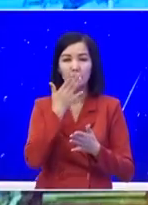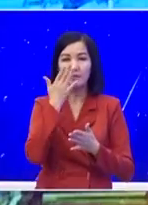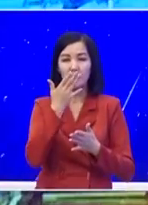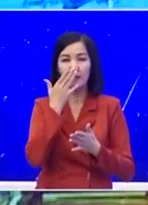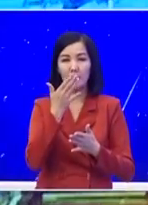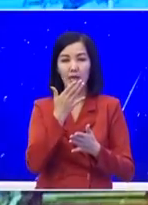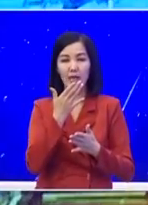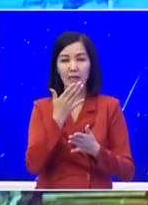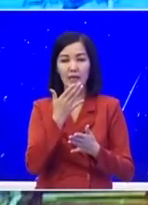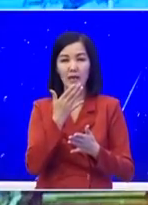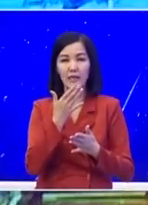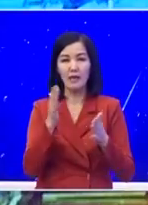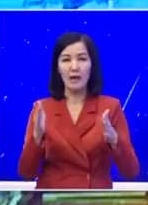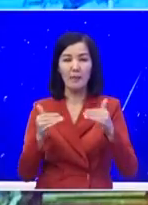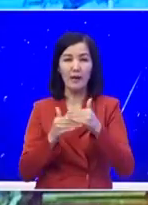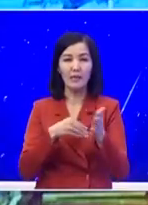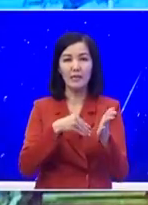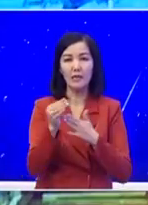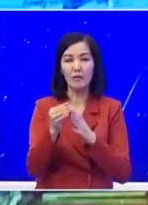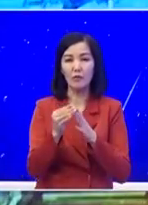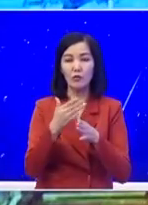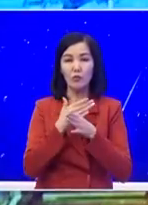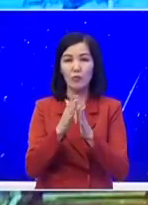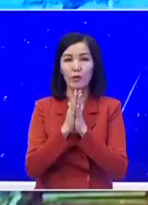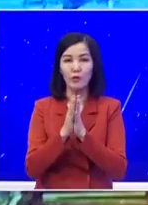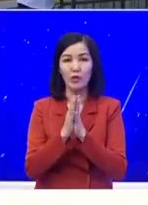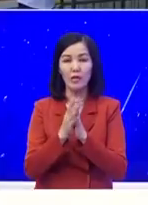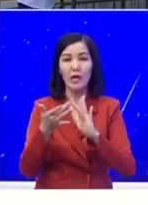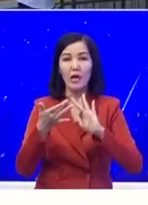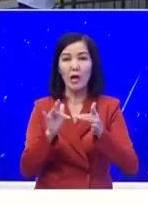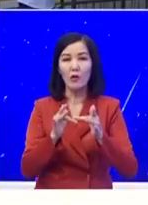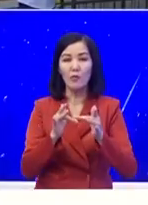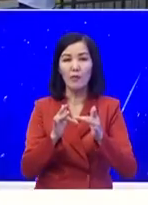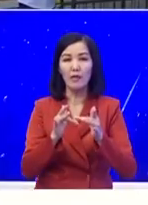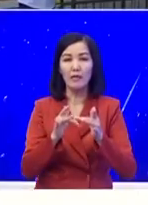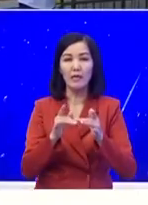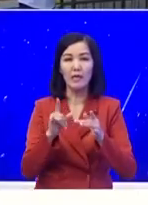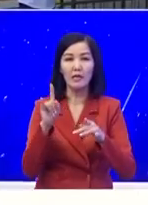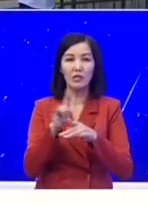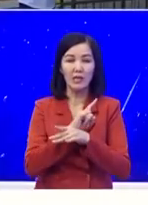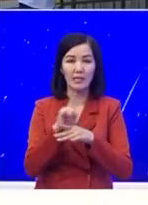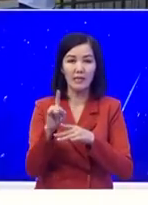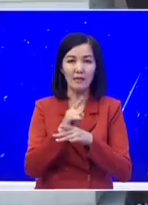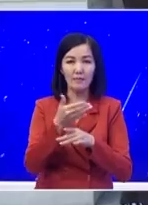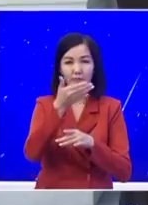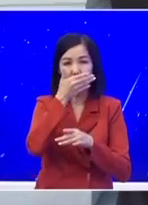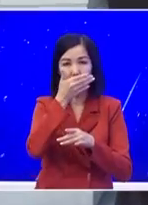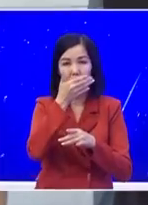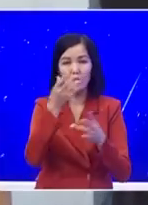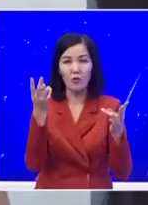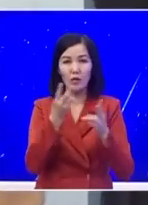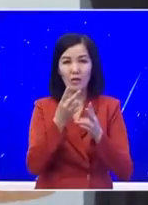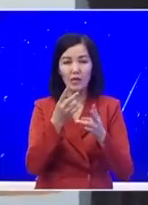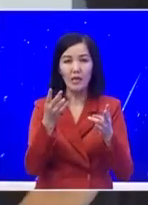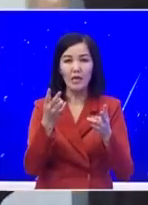тұрғындардан қолдау сұрайды. Аймақ белсендісі әлеуметтік желідегі парақшаларда жасанды тыныс алу құралдарын сатып алуға қаражат жинап